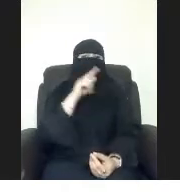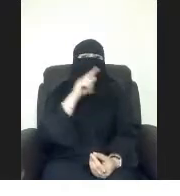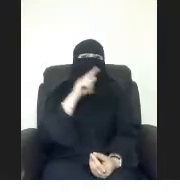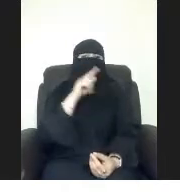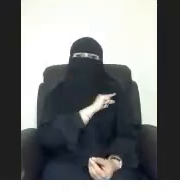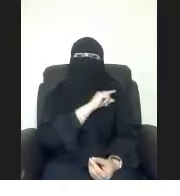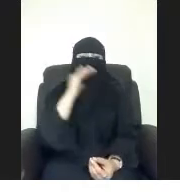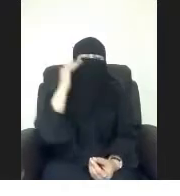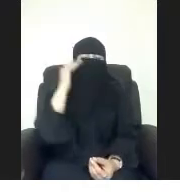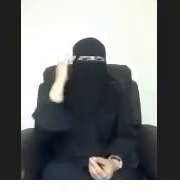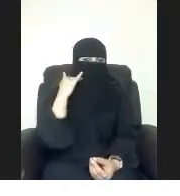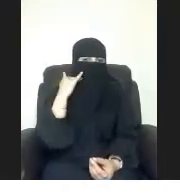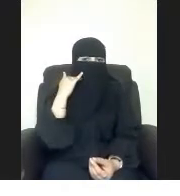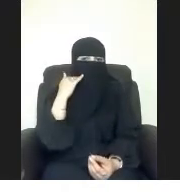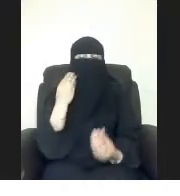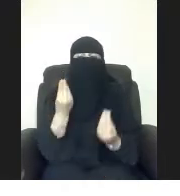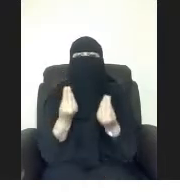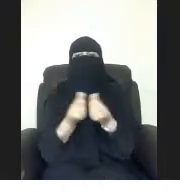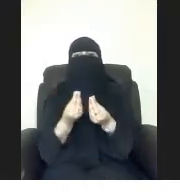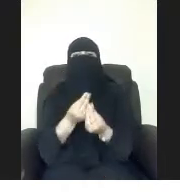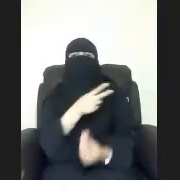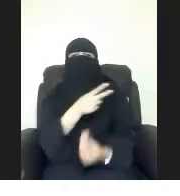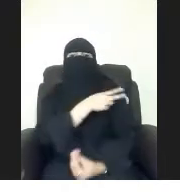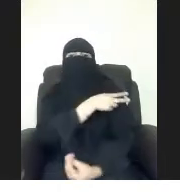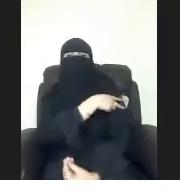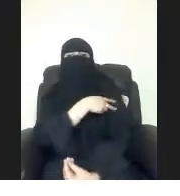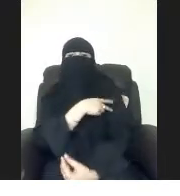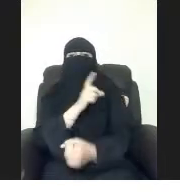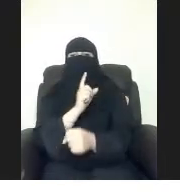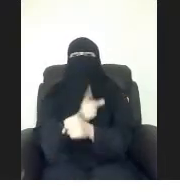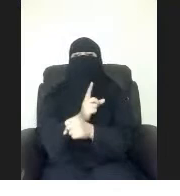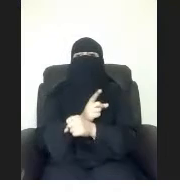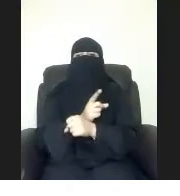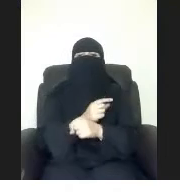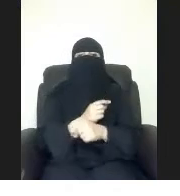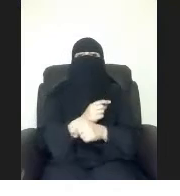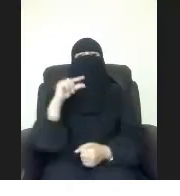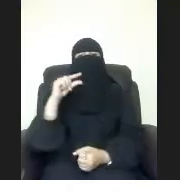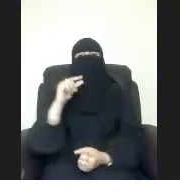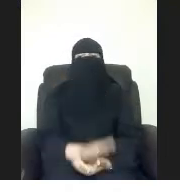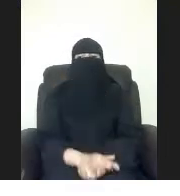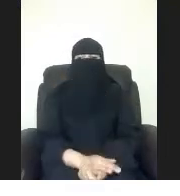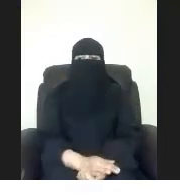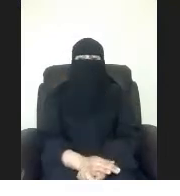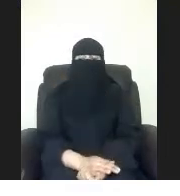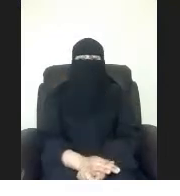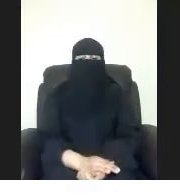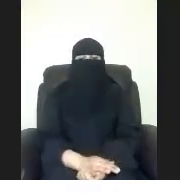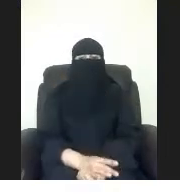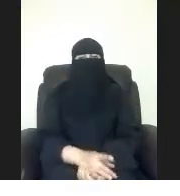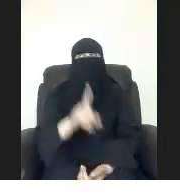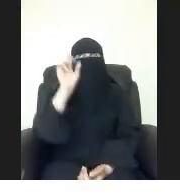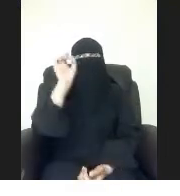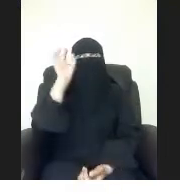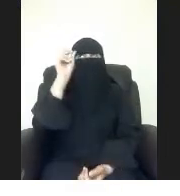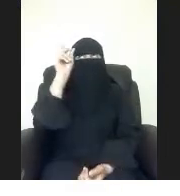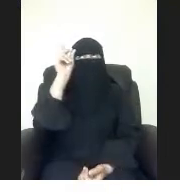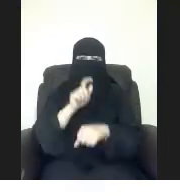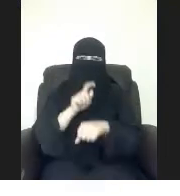المقدم وعضو التدريس. اتمنى ان لم أخذ وقت